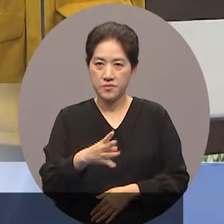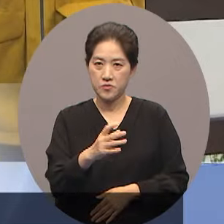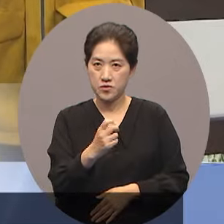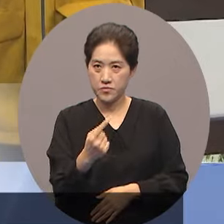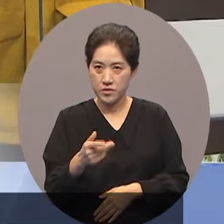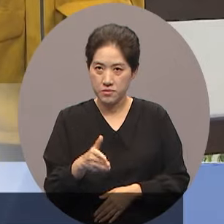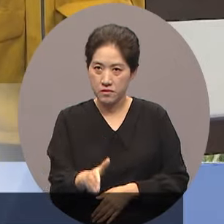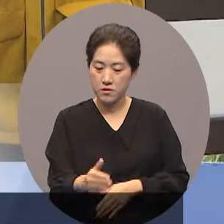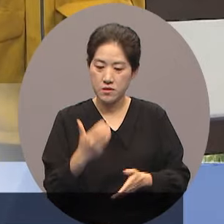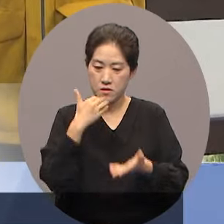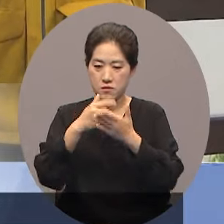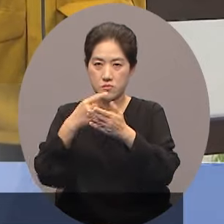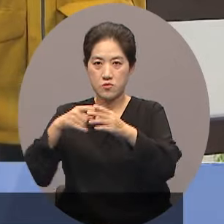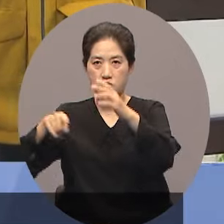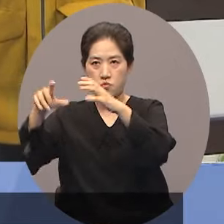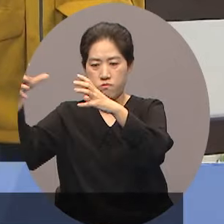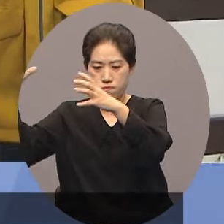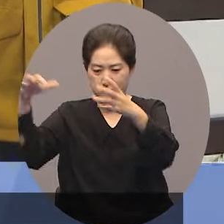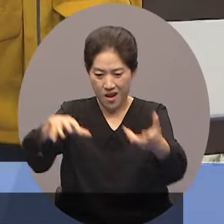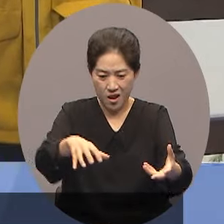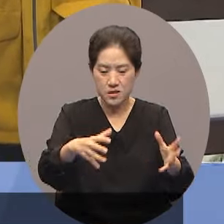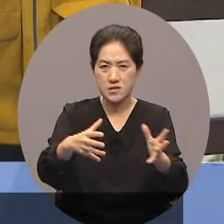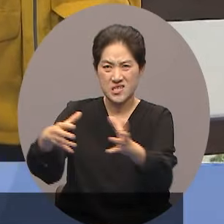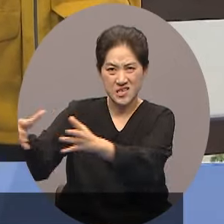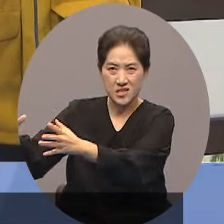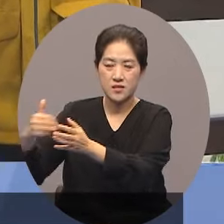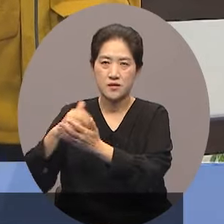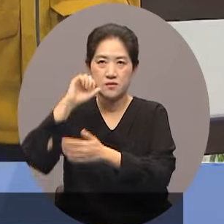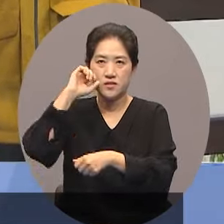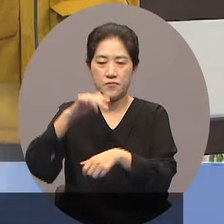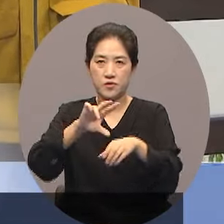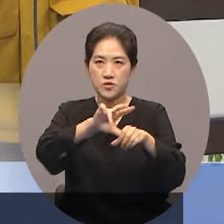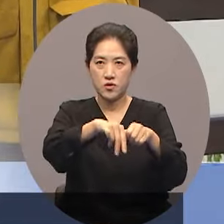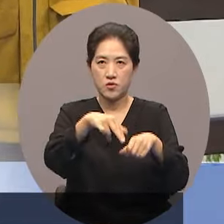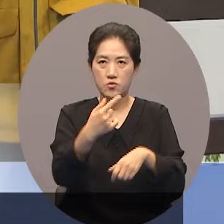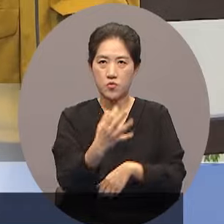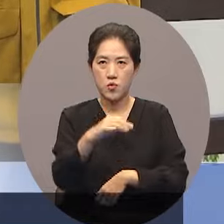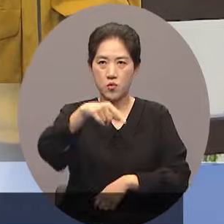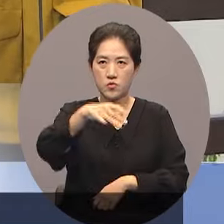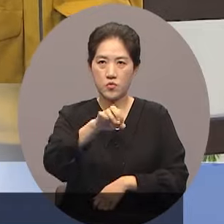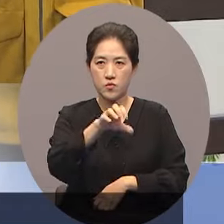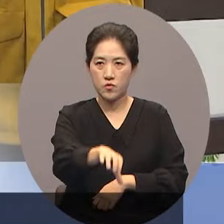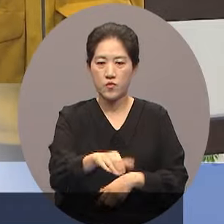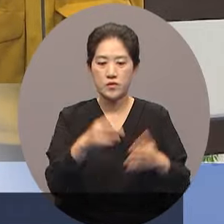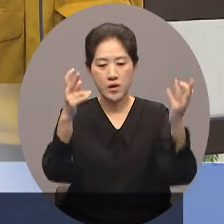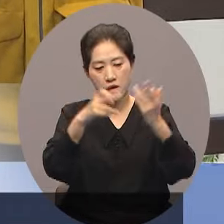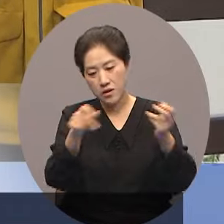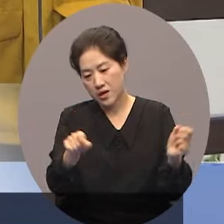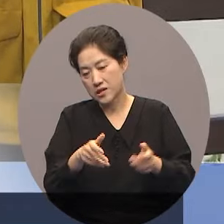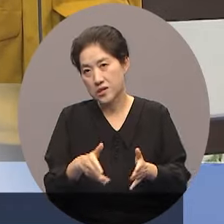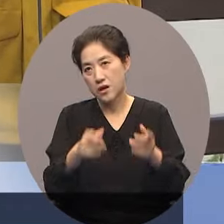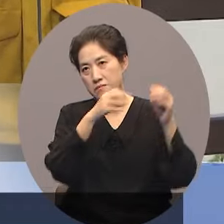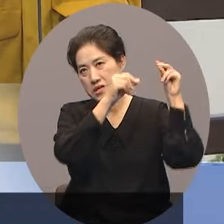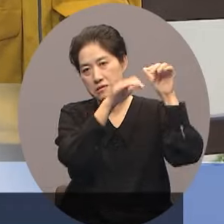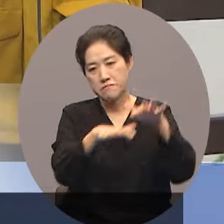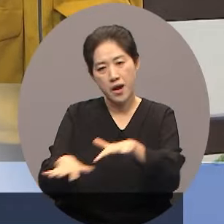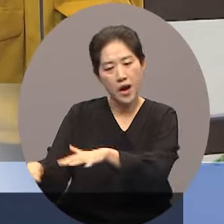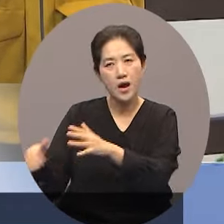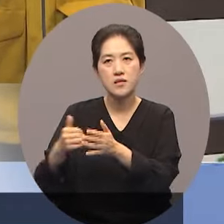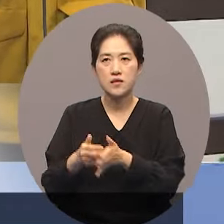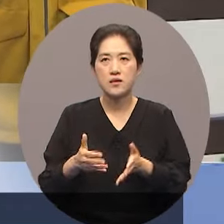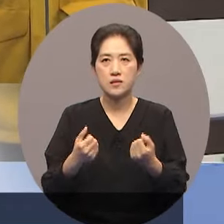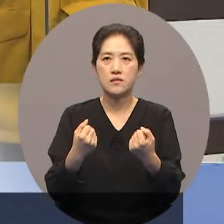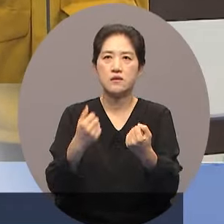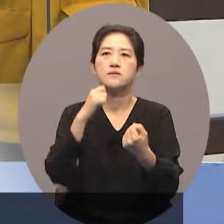규모의 낙석이 떨어져 안전 조치됐습니다. 오늘 새벽 철원군 동송읍 담터계곡 인근 도로에서는 토사가 쓸려 내려와